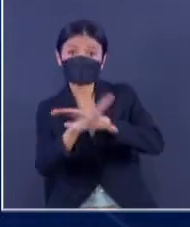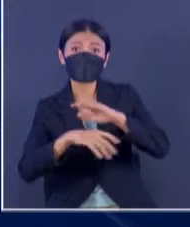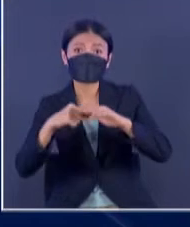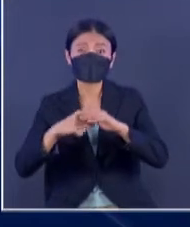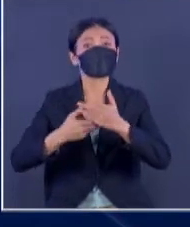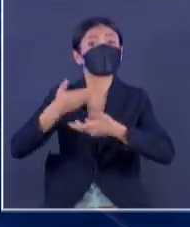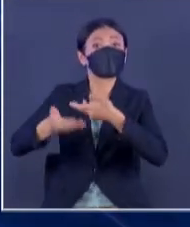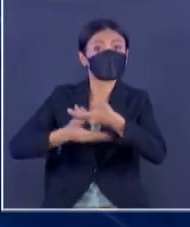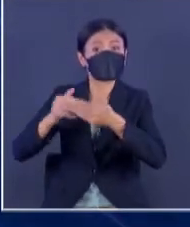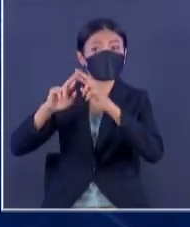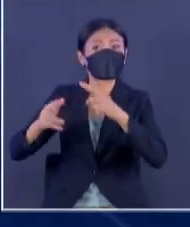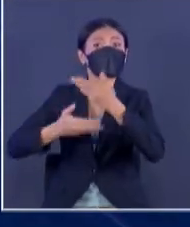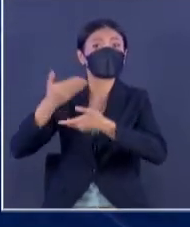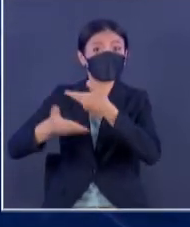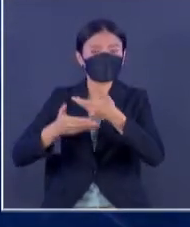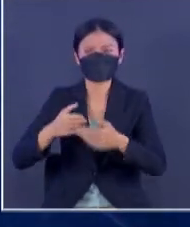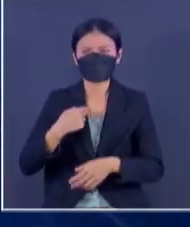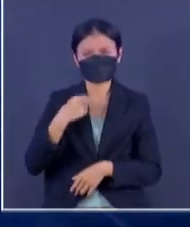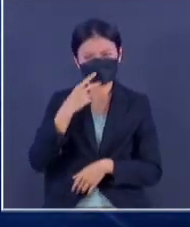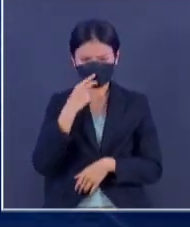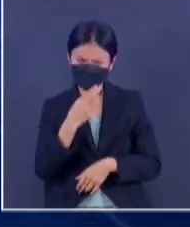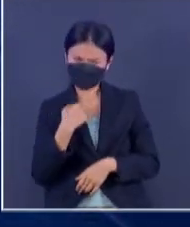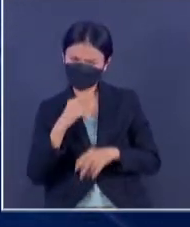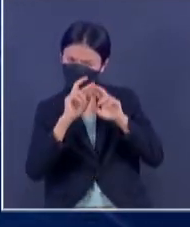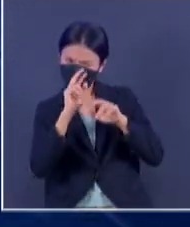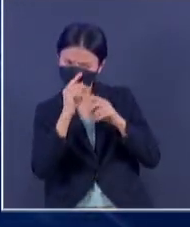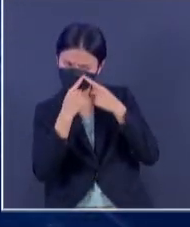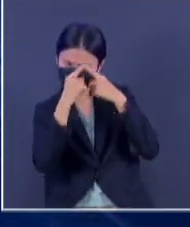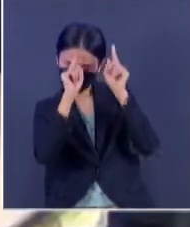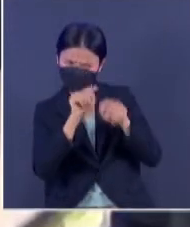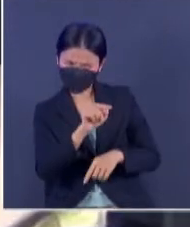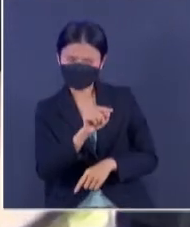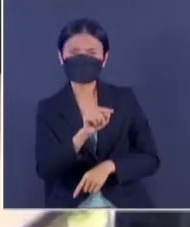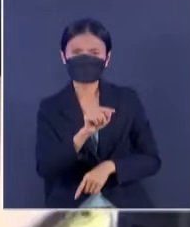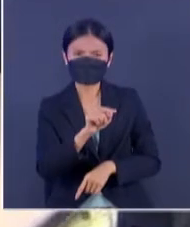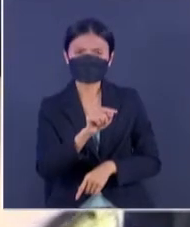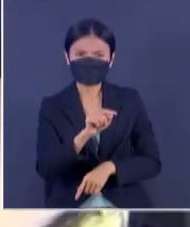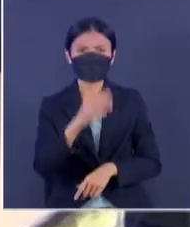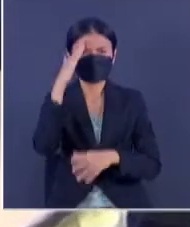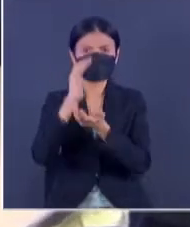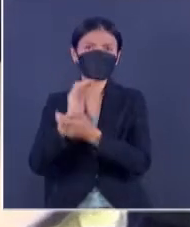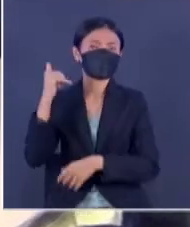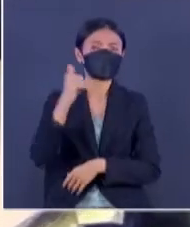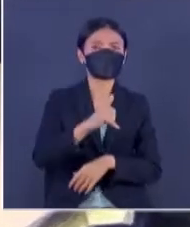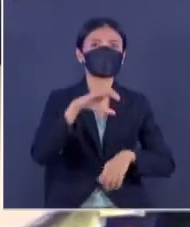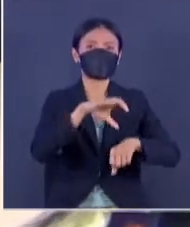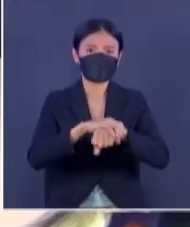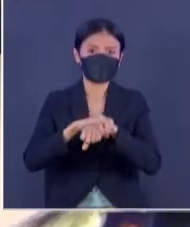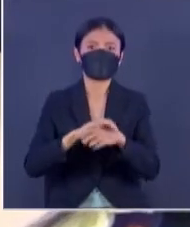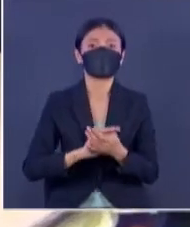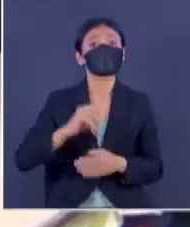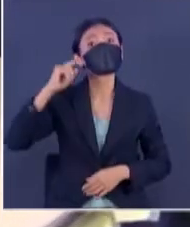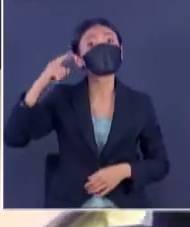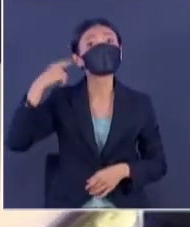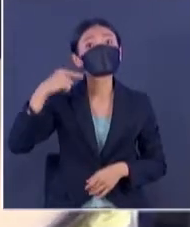จึงแจ้งเจ้าหน้าที่ให้เข้าจับตัวนางสาวปัทมาขันแข็งพนักงานขายเขาเล่าให้ฟังแบบนี้นะคะว่าวันเกิดเหตุ